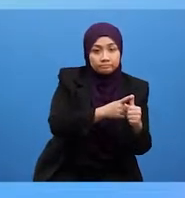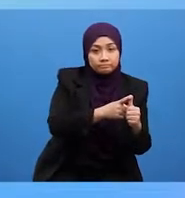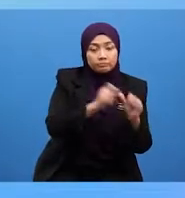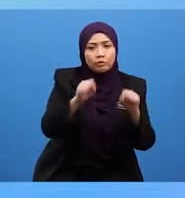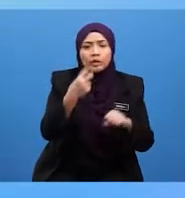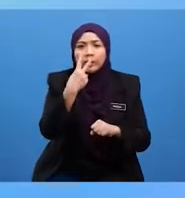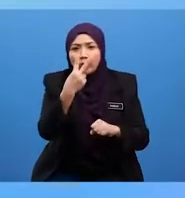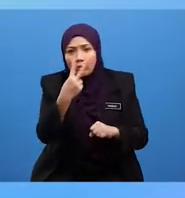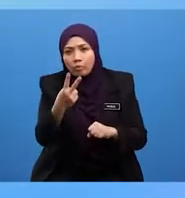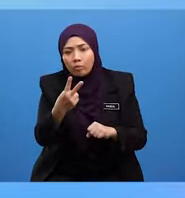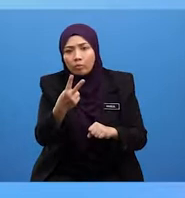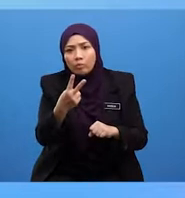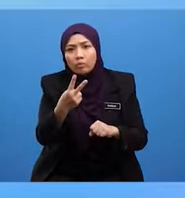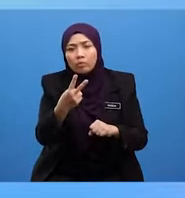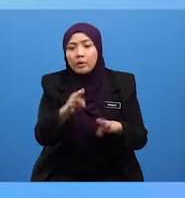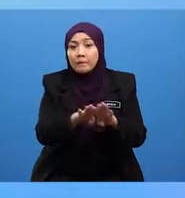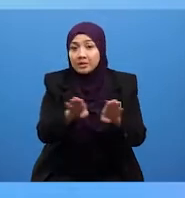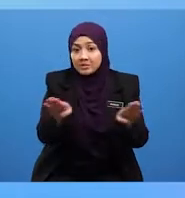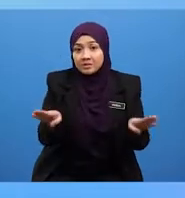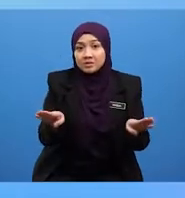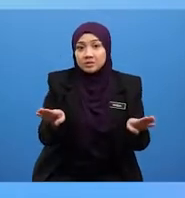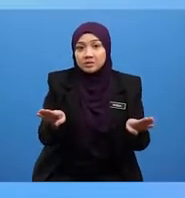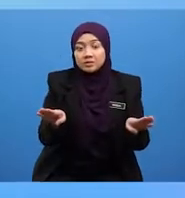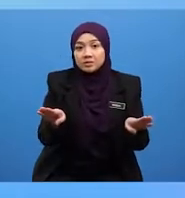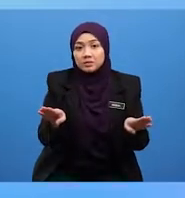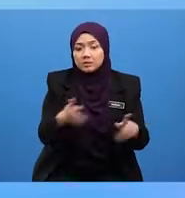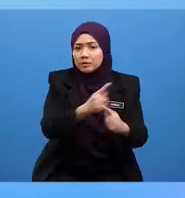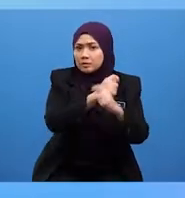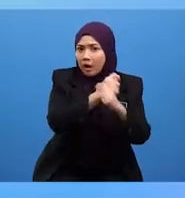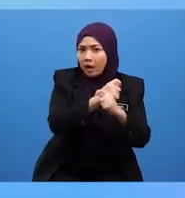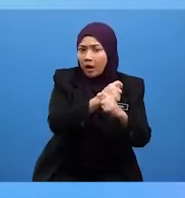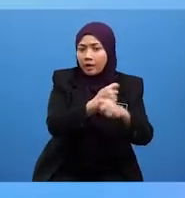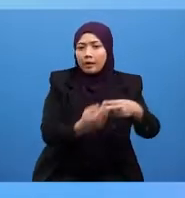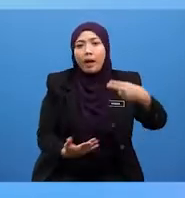melihat perbezaan dari segi ketahanan haba,